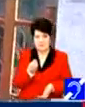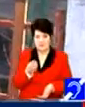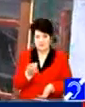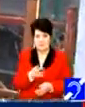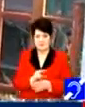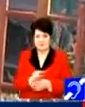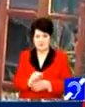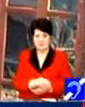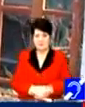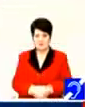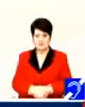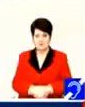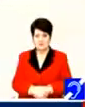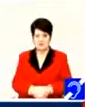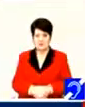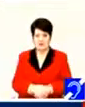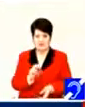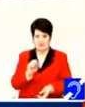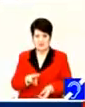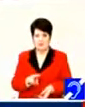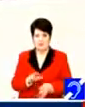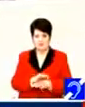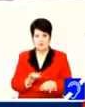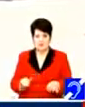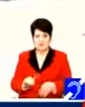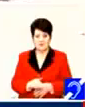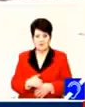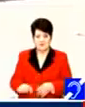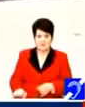ăsta. Așa că... E periculos, mai ales când copii, adică